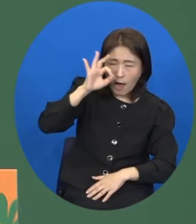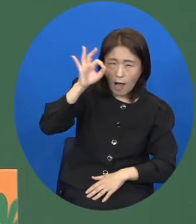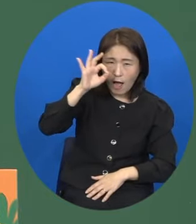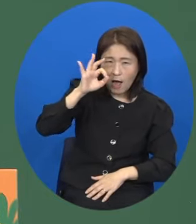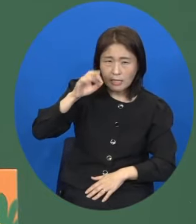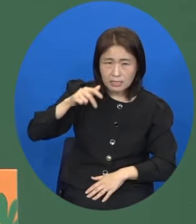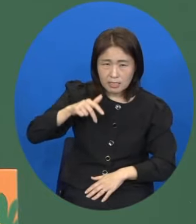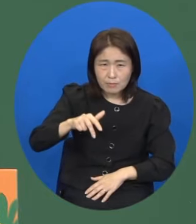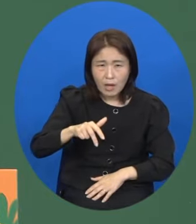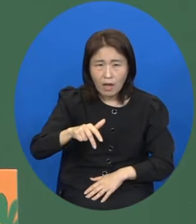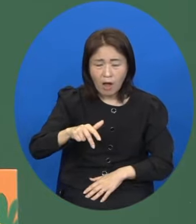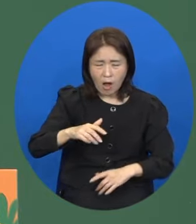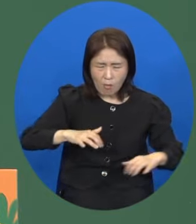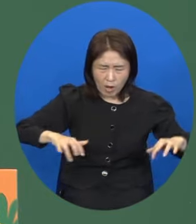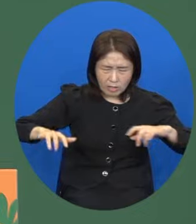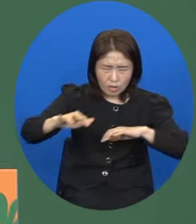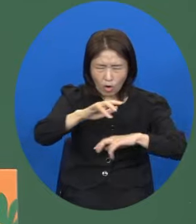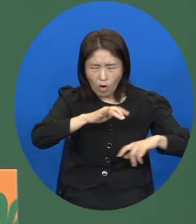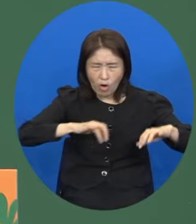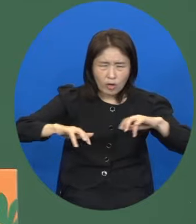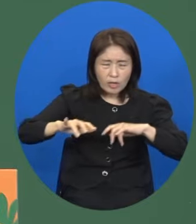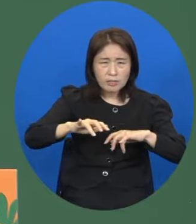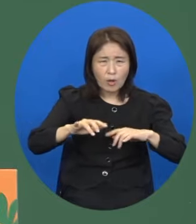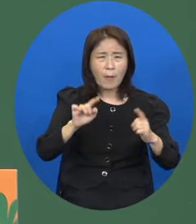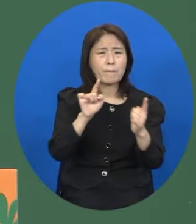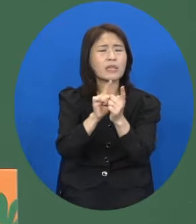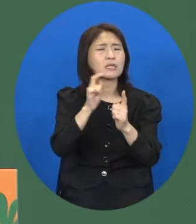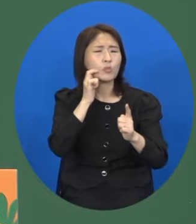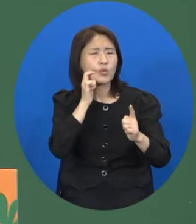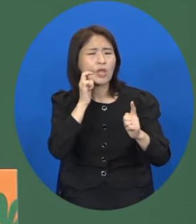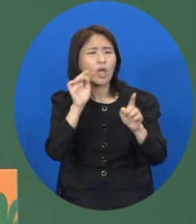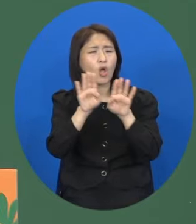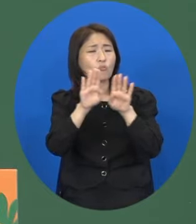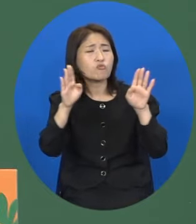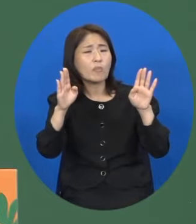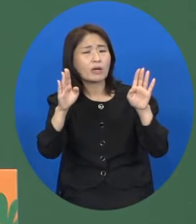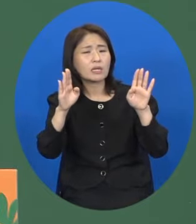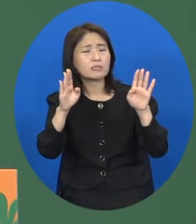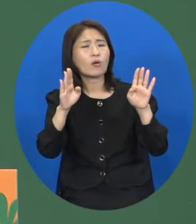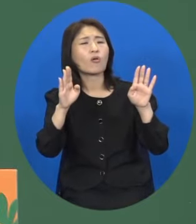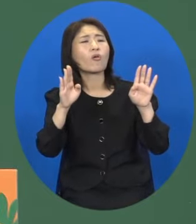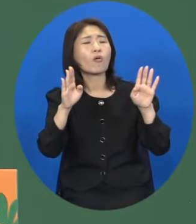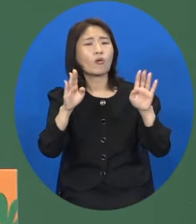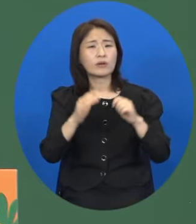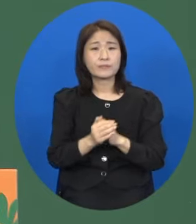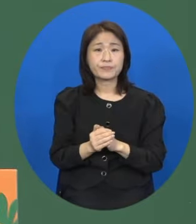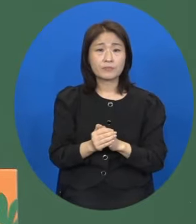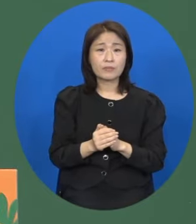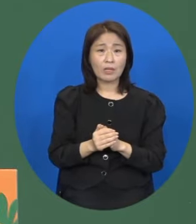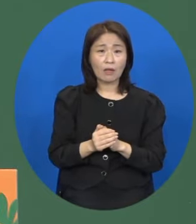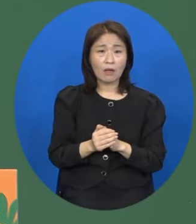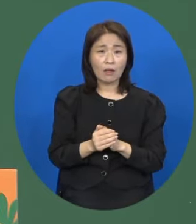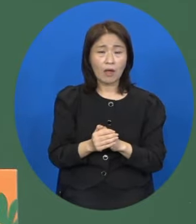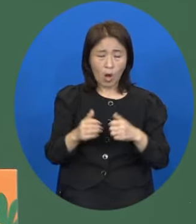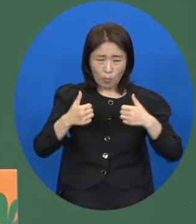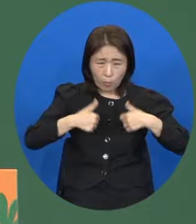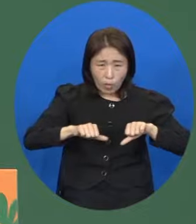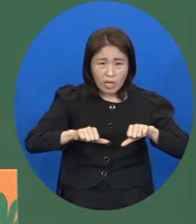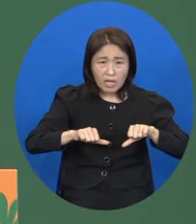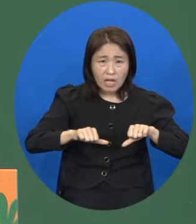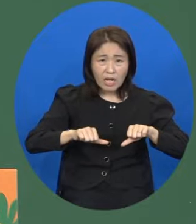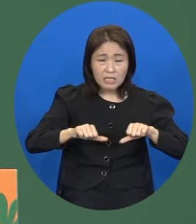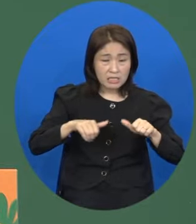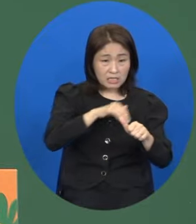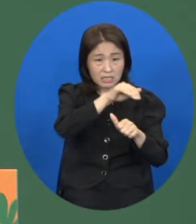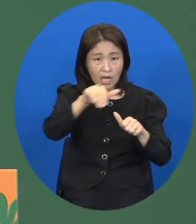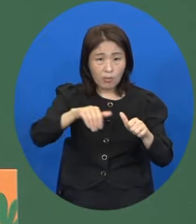문 밖에서 포기해야 하는 상황 가운데 있었습니다. 그런데 거기서 포기해야 하는 그 상황 가운데